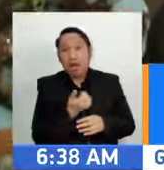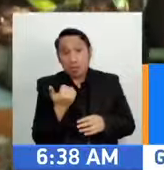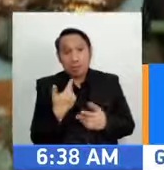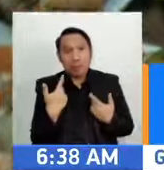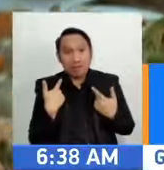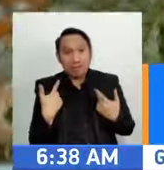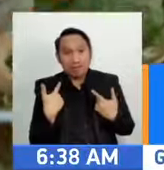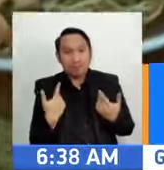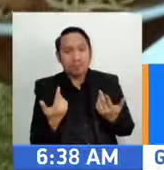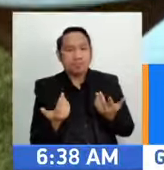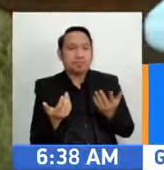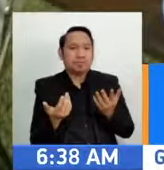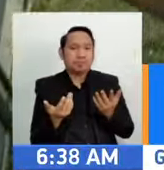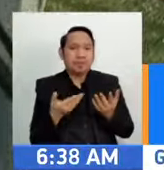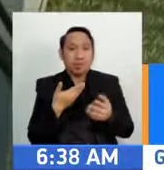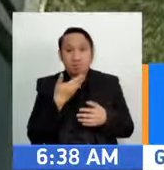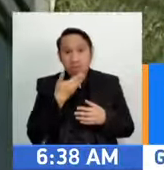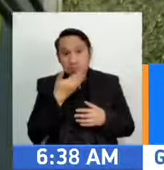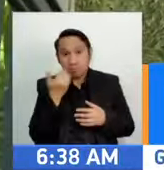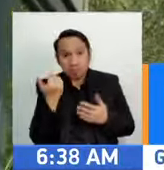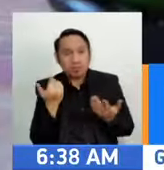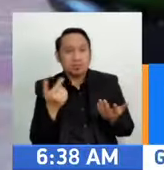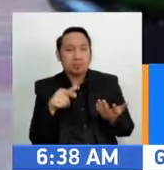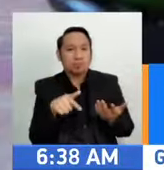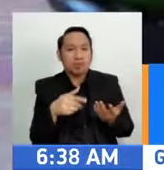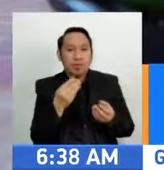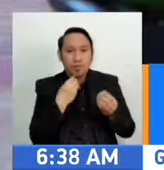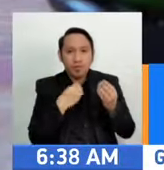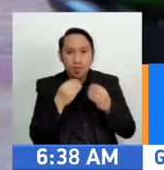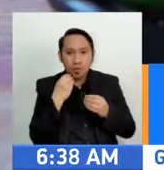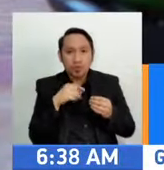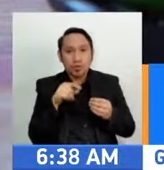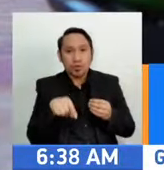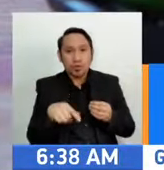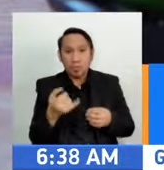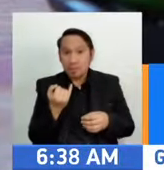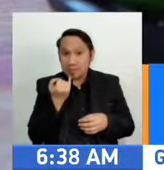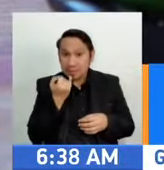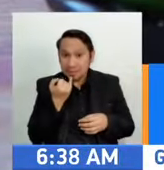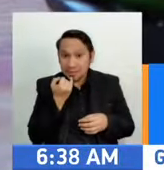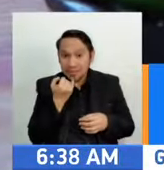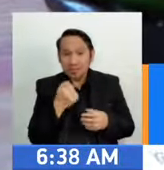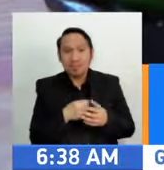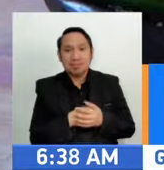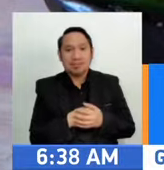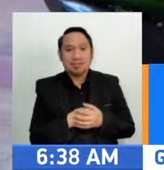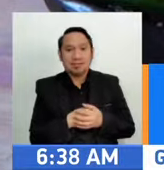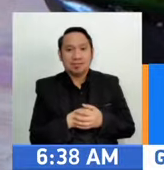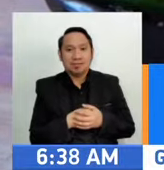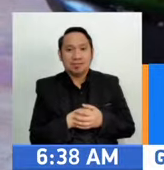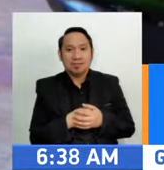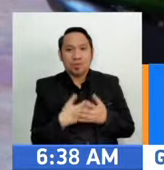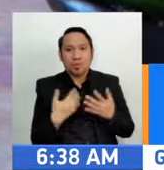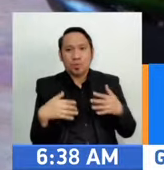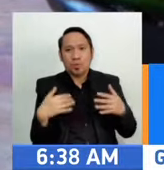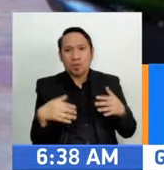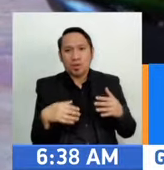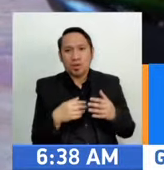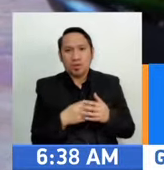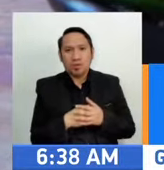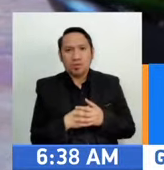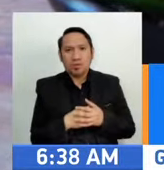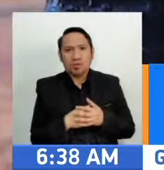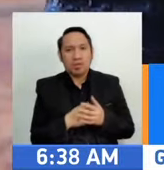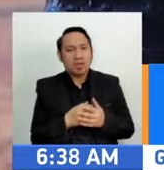bestsellers din nila dito, yung Crispy Canton na yan. Hoy, eto pa yun. Yes, ma'am. Naku, Chef. Tamang-tama palang bumaba ako dito. Chef, dito ka lang